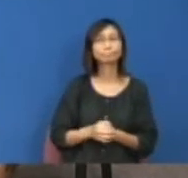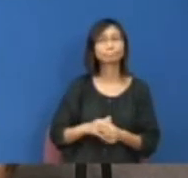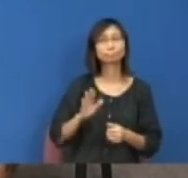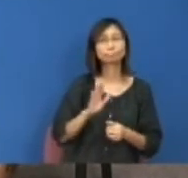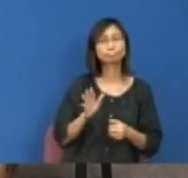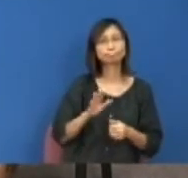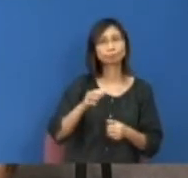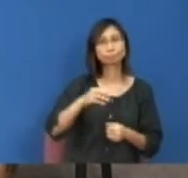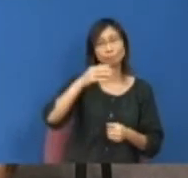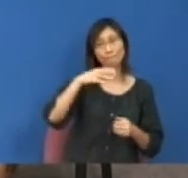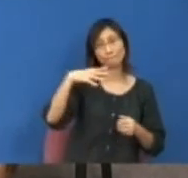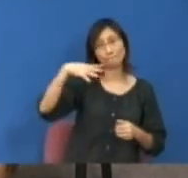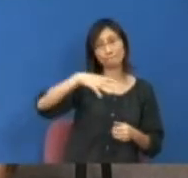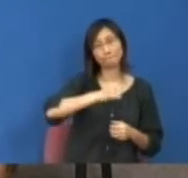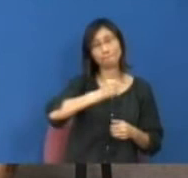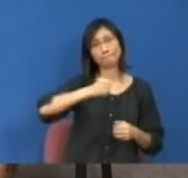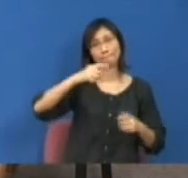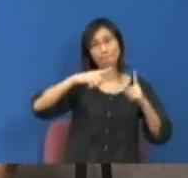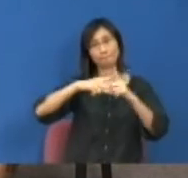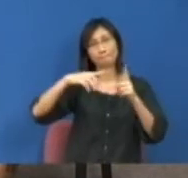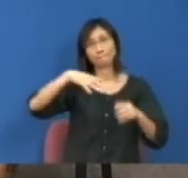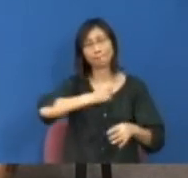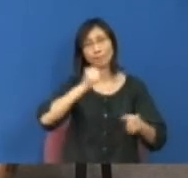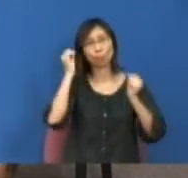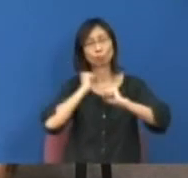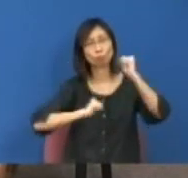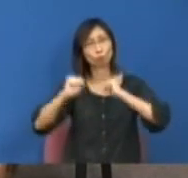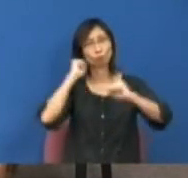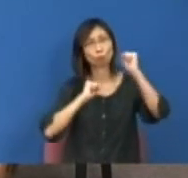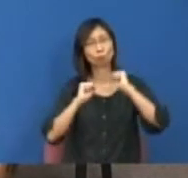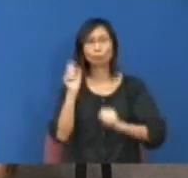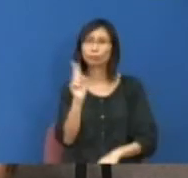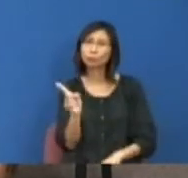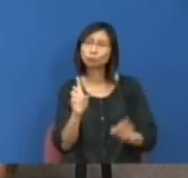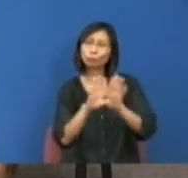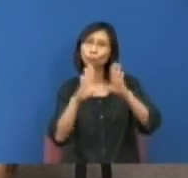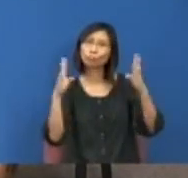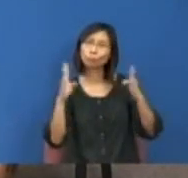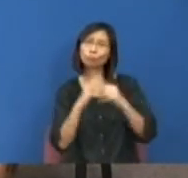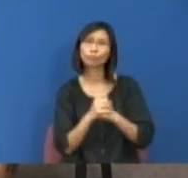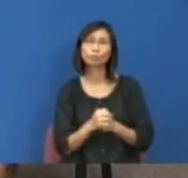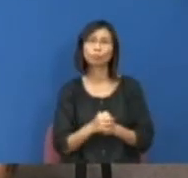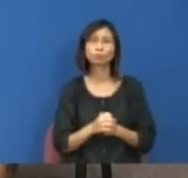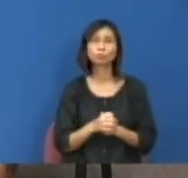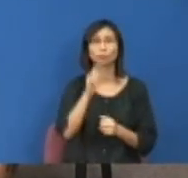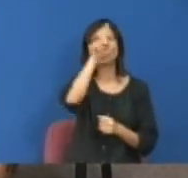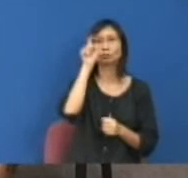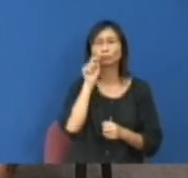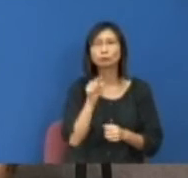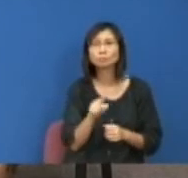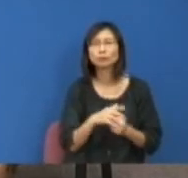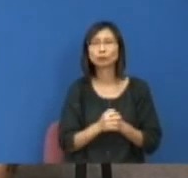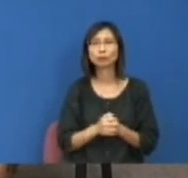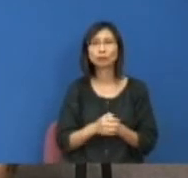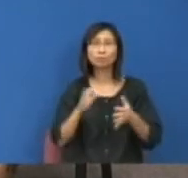找到動力的。不知道到底人們為何會對民主有興趣呢？或者他在個民主運動裡面，他會想什麼呢？他